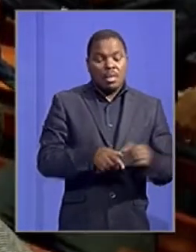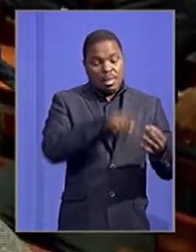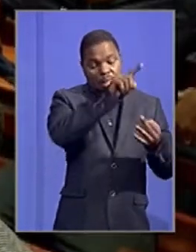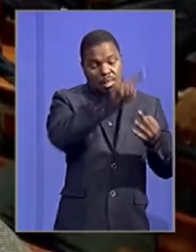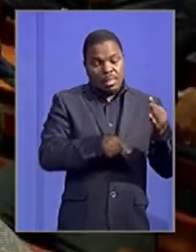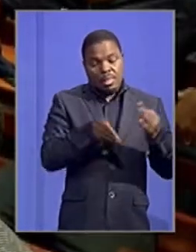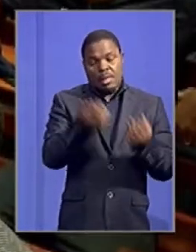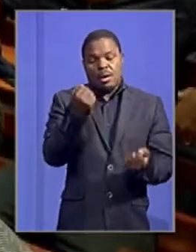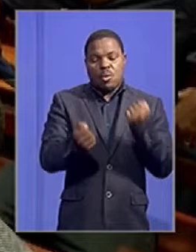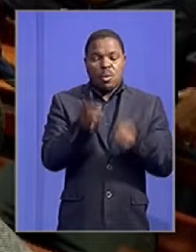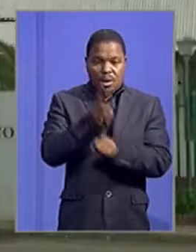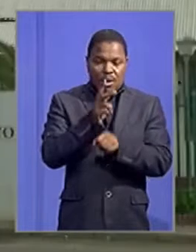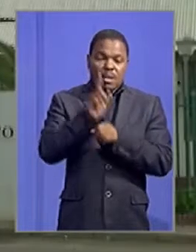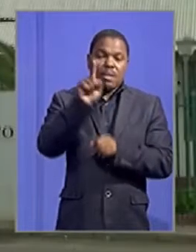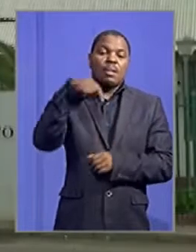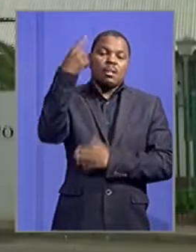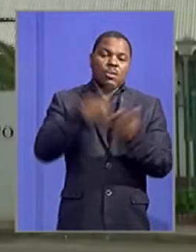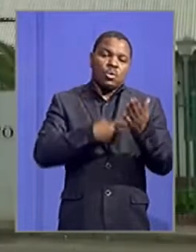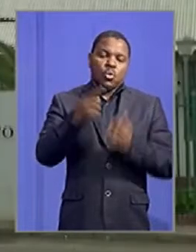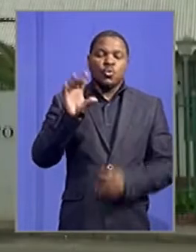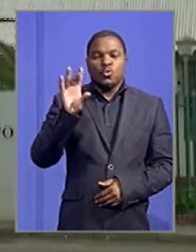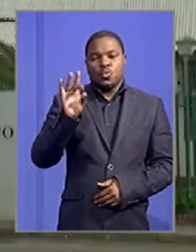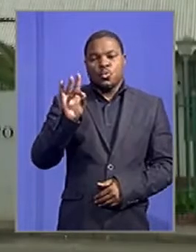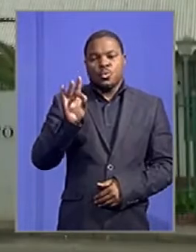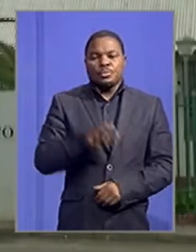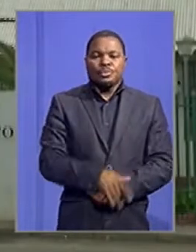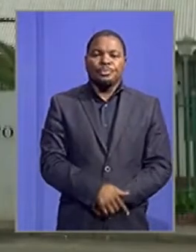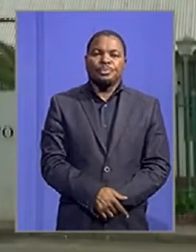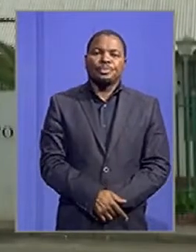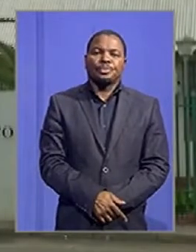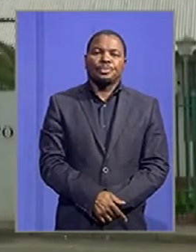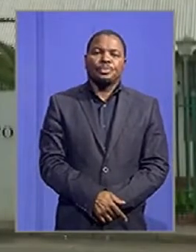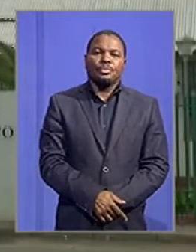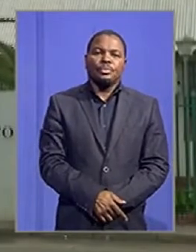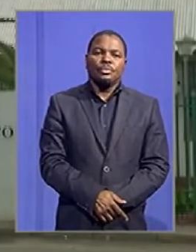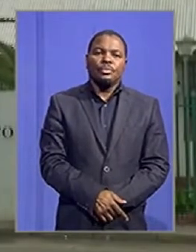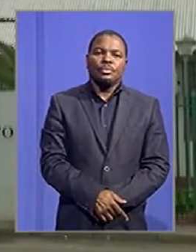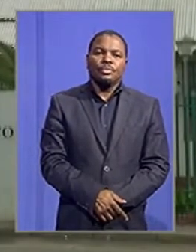kgotlatshekelo ka la bobedi o tlang. Molemo wa SABC News, Brits.